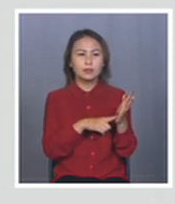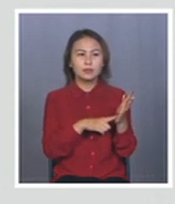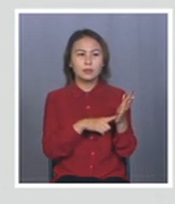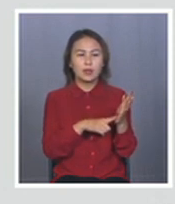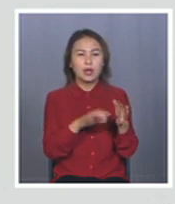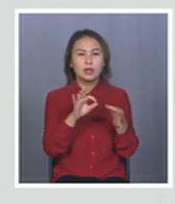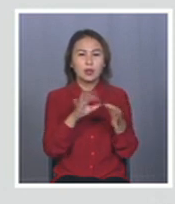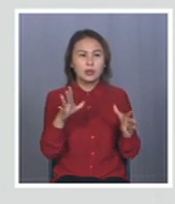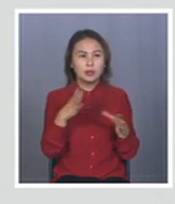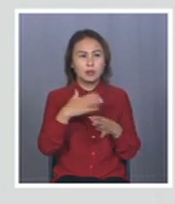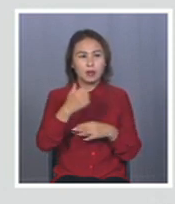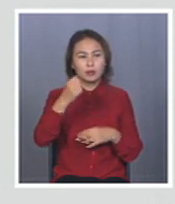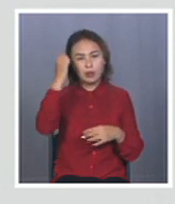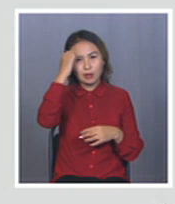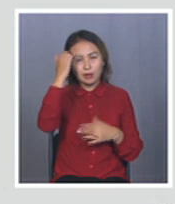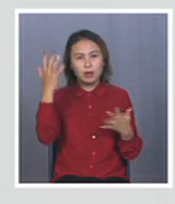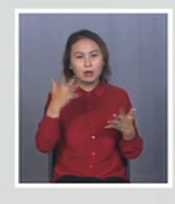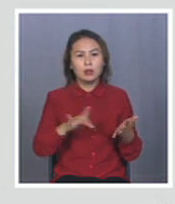Тәуелсіздік монументі қай қалада орналасқан?